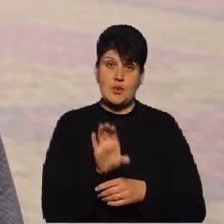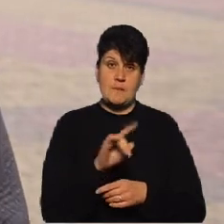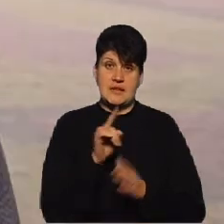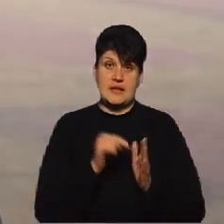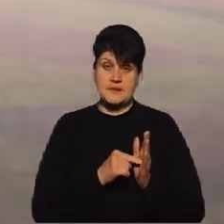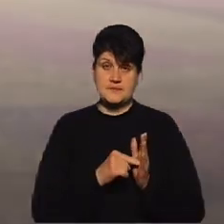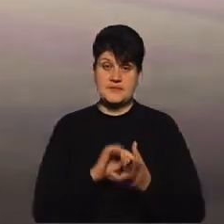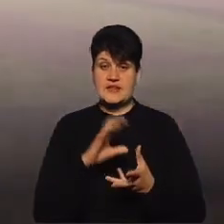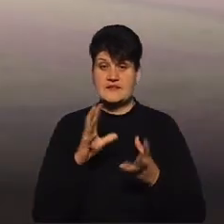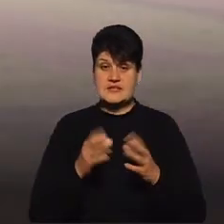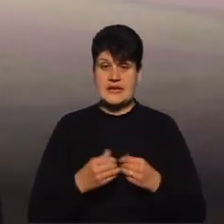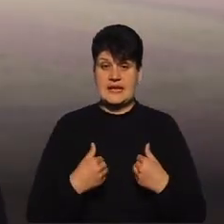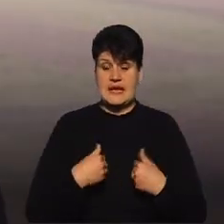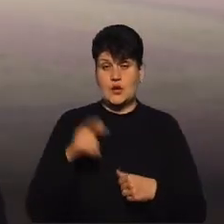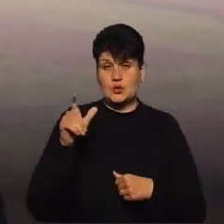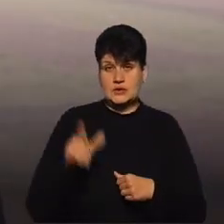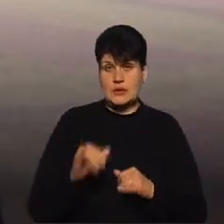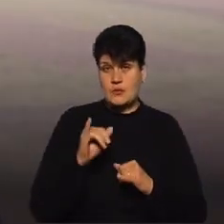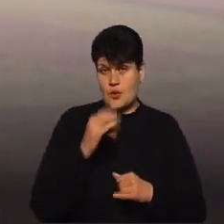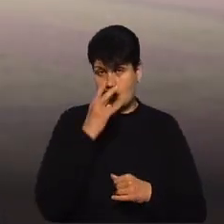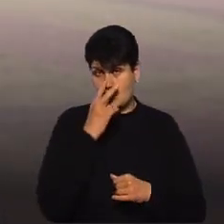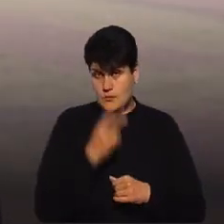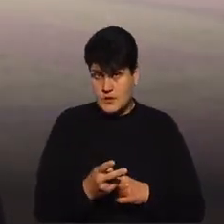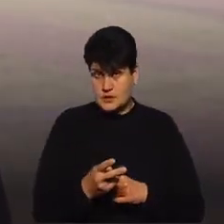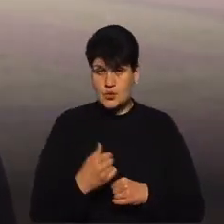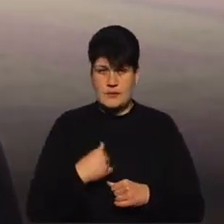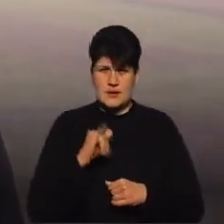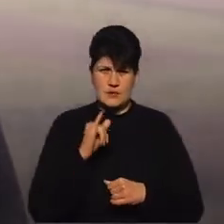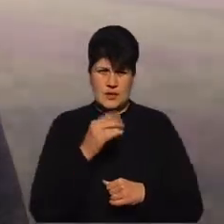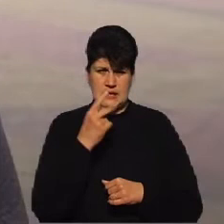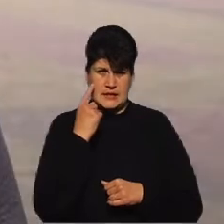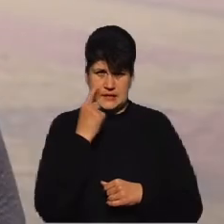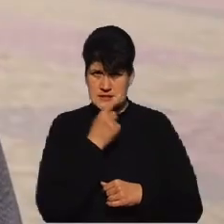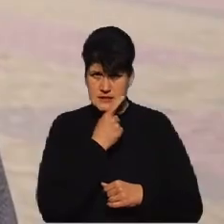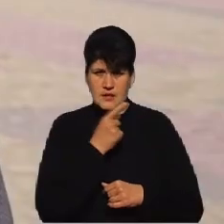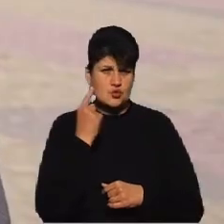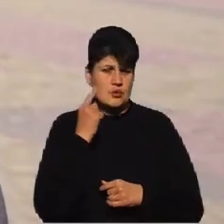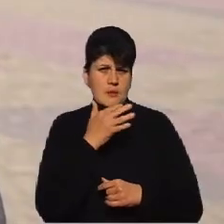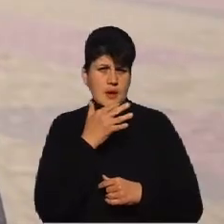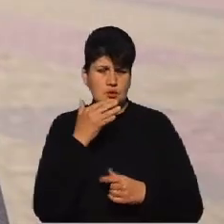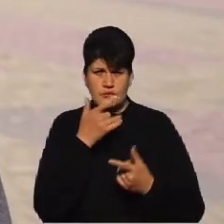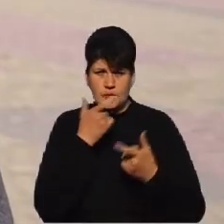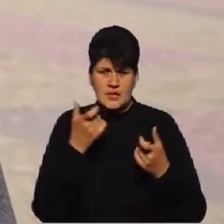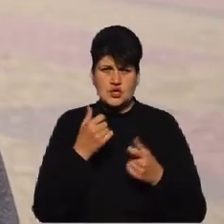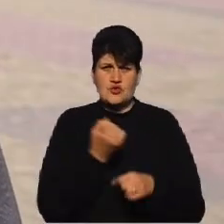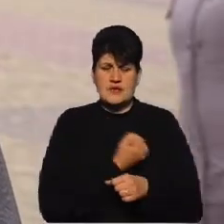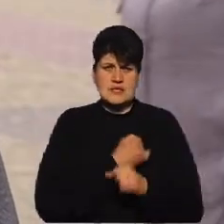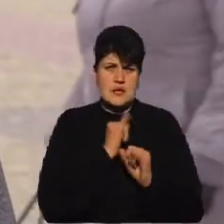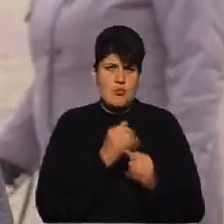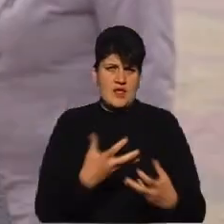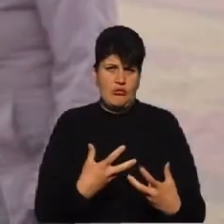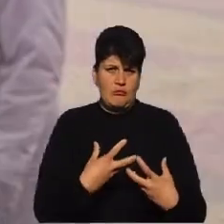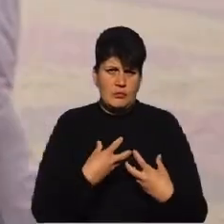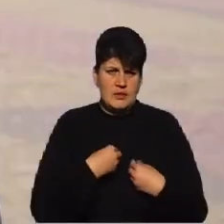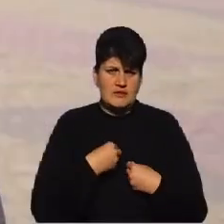Взагалі, я як людина, яка погано бачу, в мене поганий зір, чула дуже багато інформації про те, що вакцина дуже погано впливає, і там через місяць,